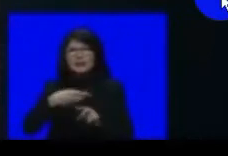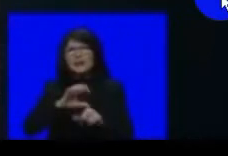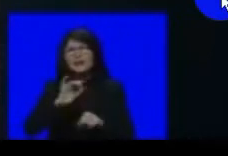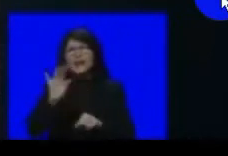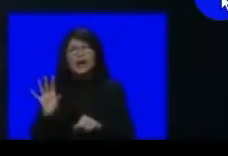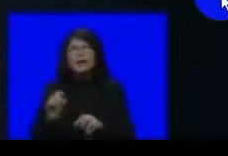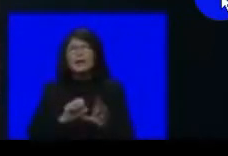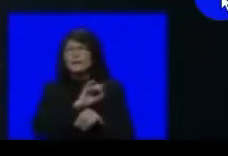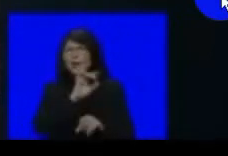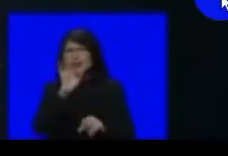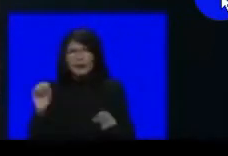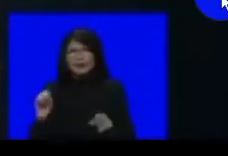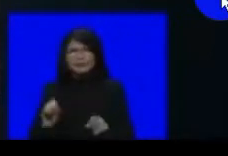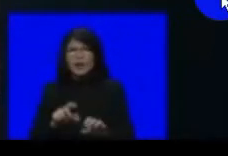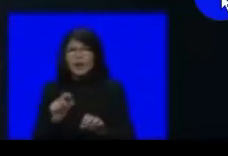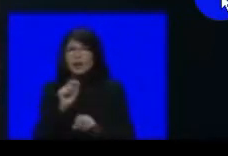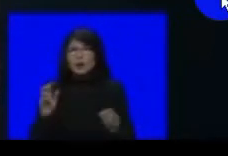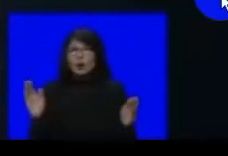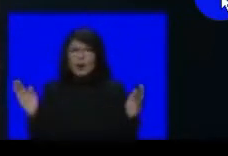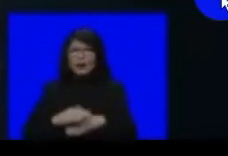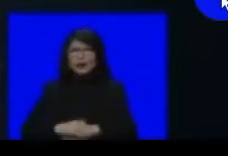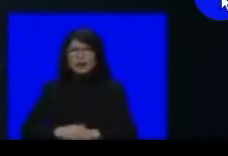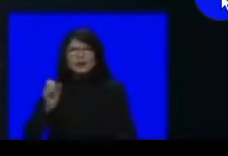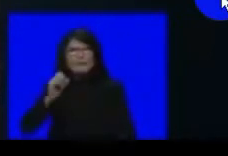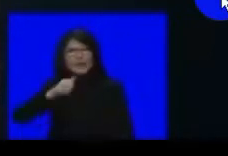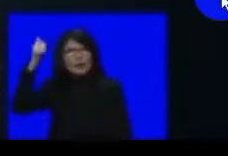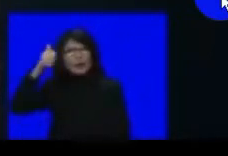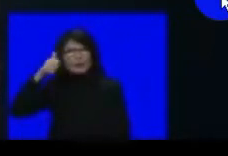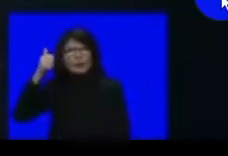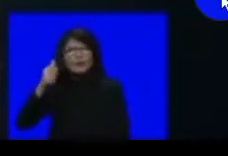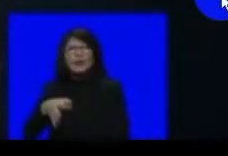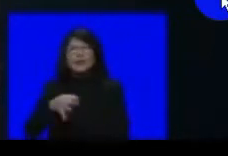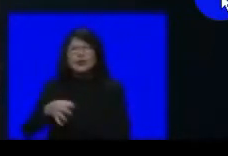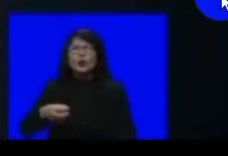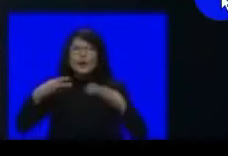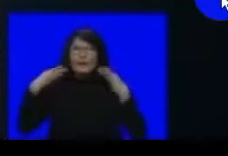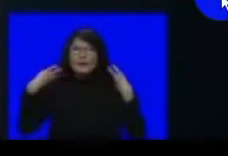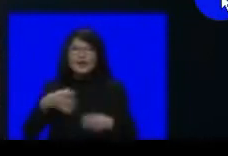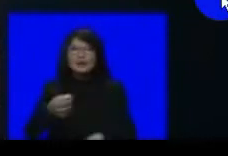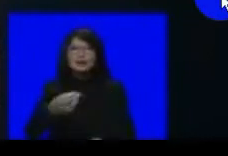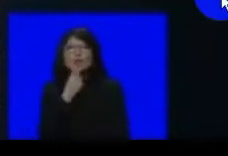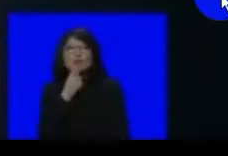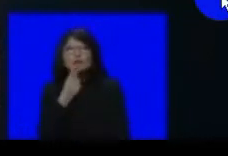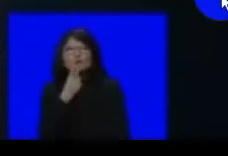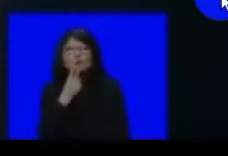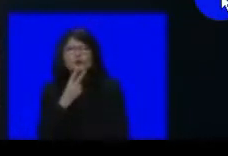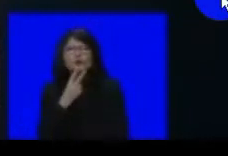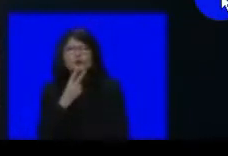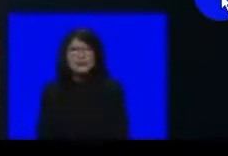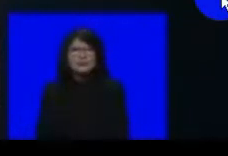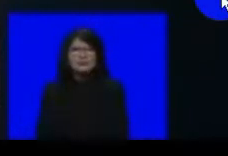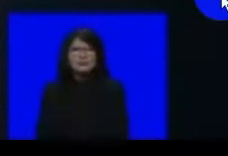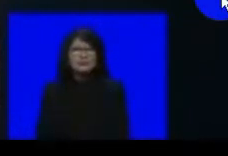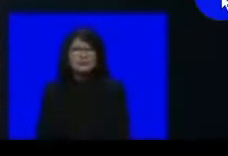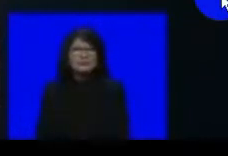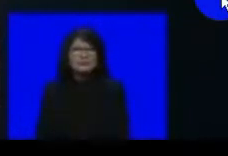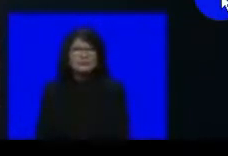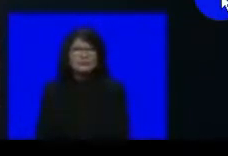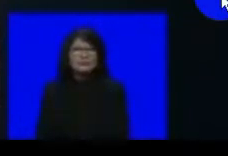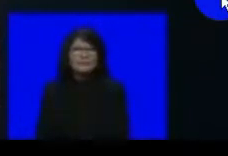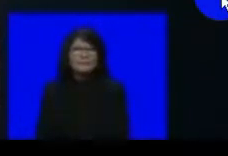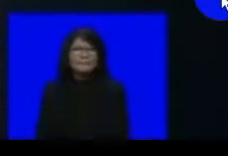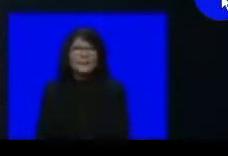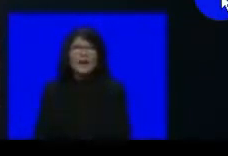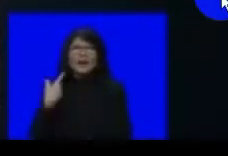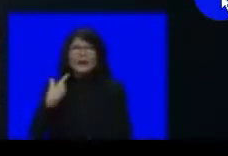PK, Man Kejuruan, dan madrasah-madrasah unggulan yang lain seperti Man 2 Kota Malang, Man 2 Kudus, Man 1 Kudus, ini ada Man 1,